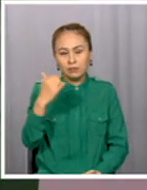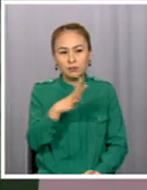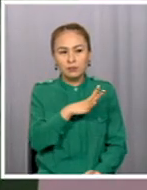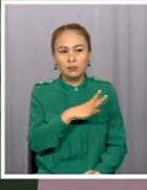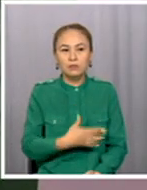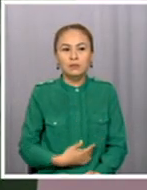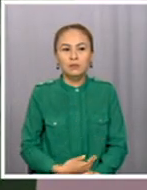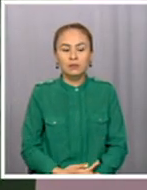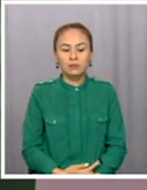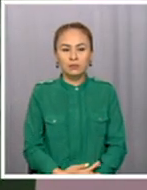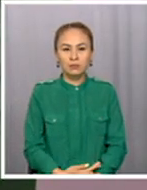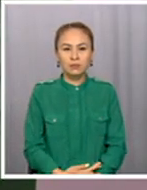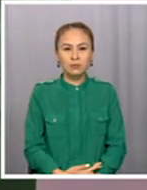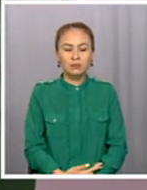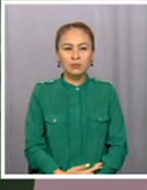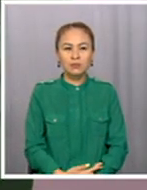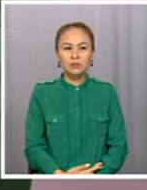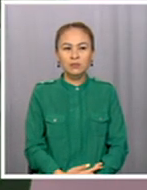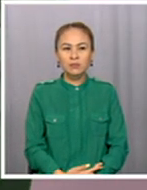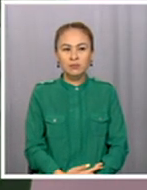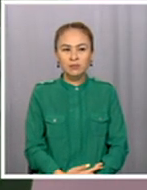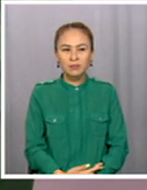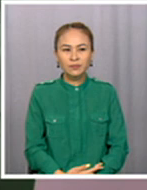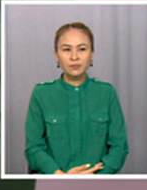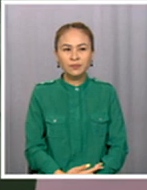Шылаулардың жазылуын білдіңдер.